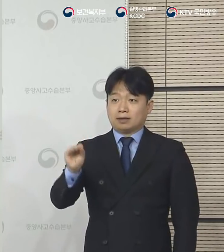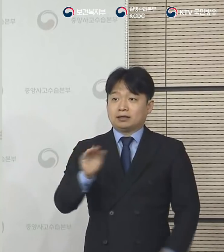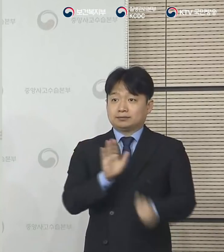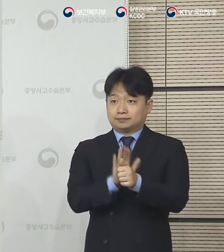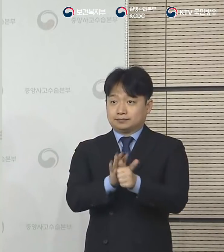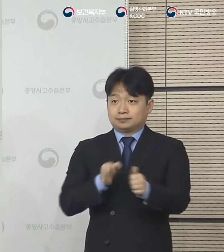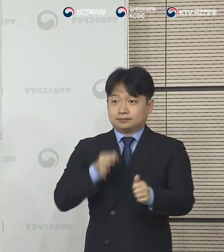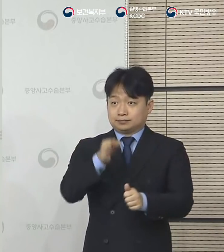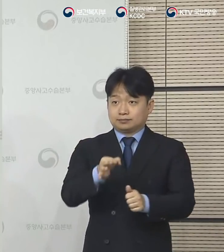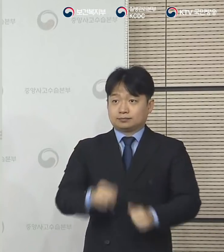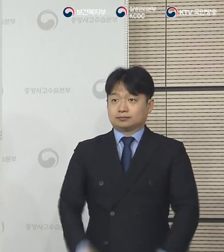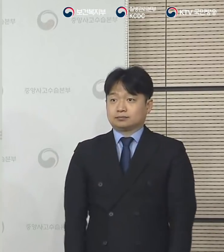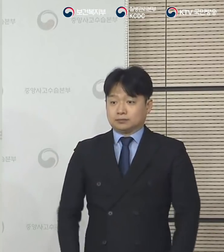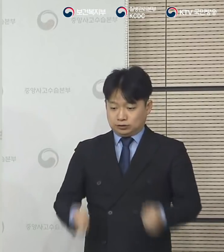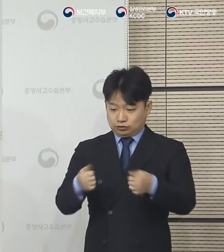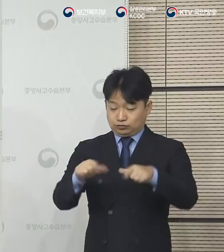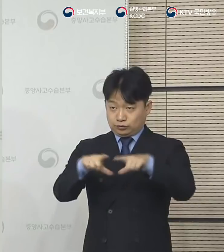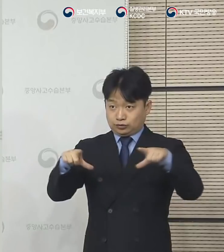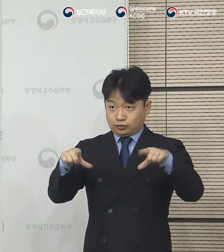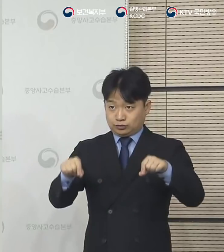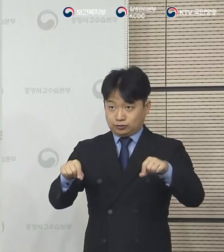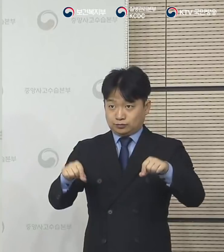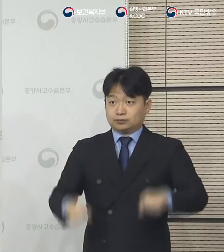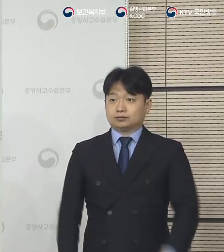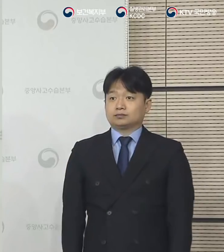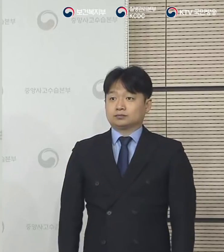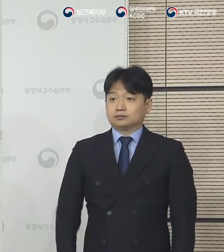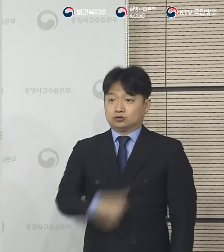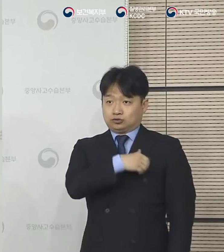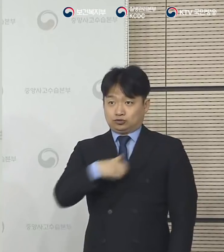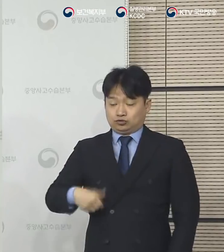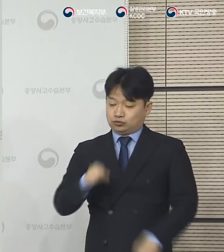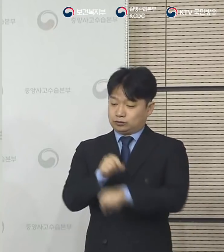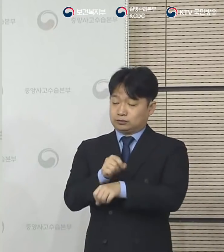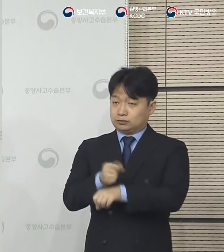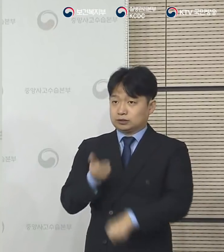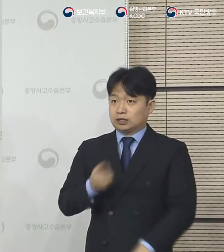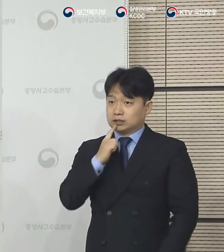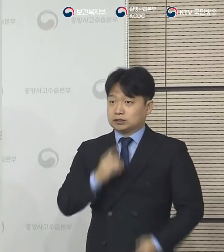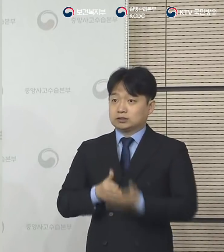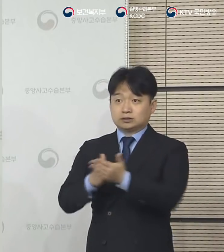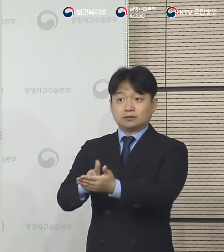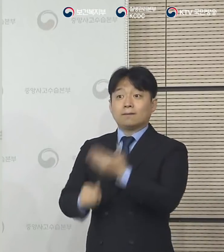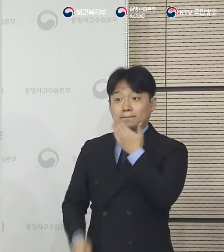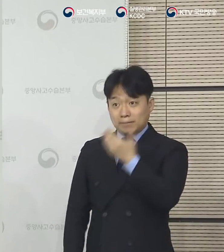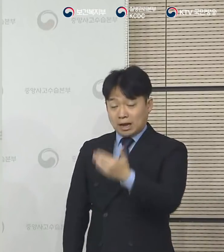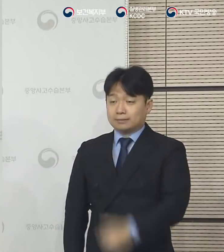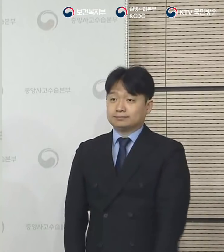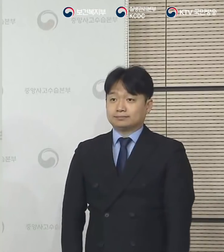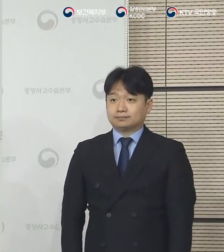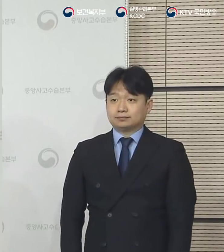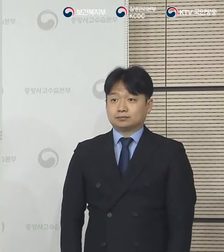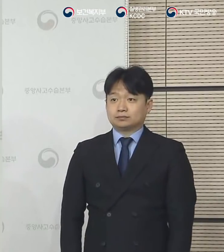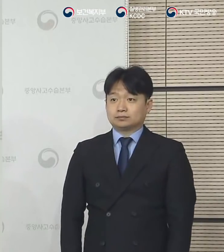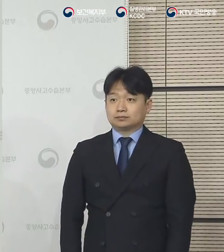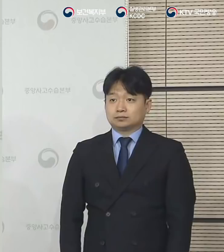지급되고 주민등록지 관할 읍면동에 신청하시면 됩니다.